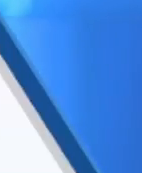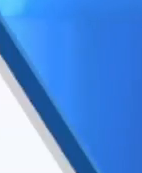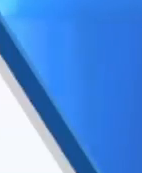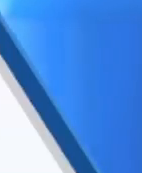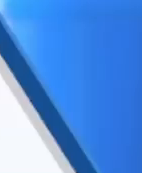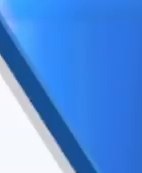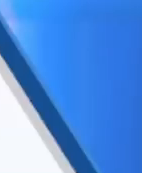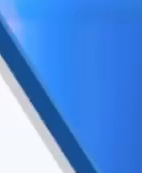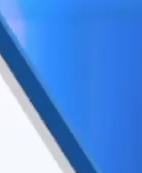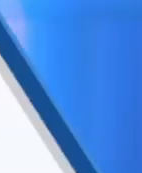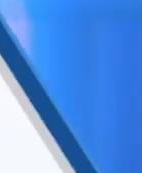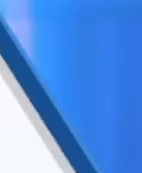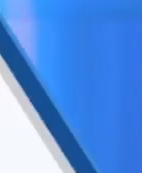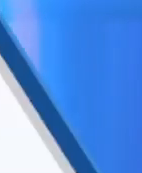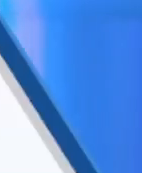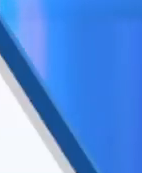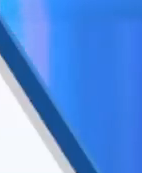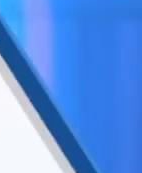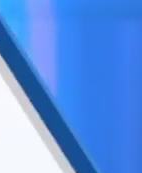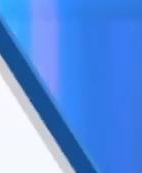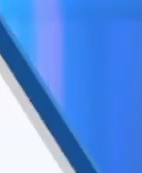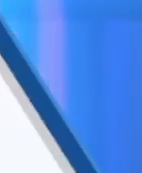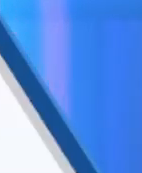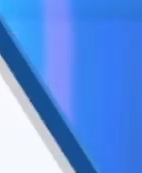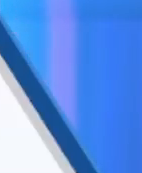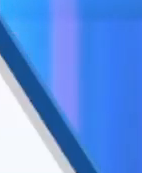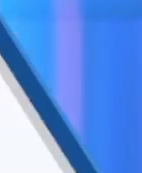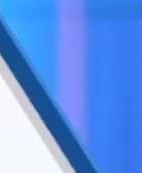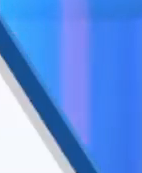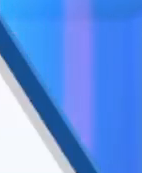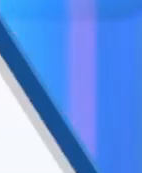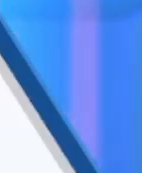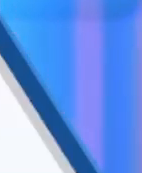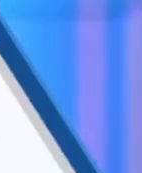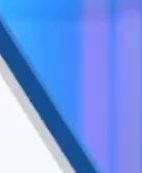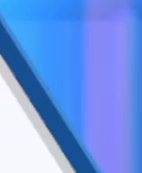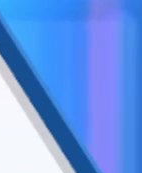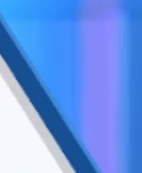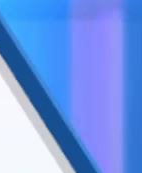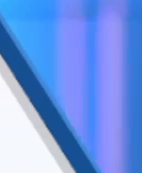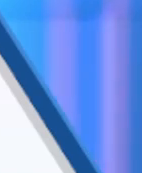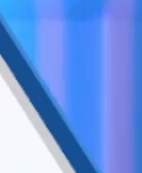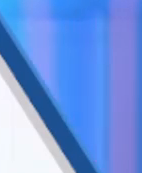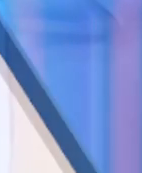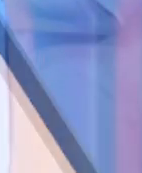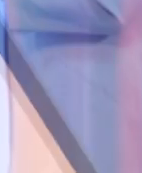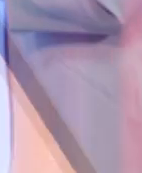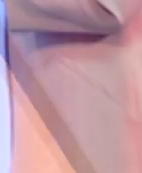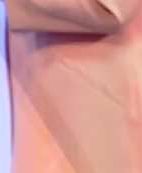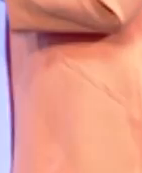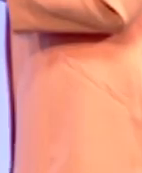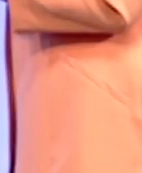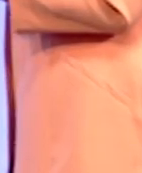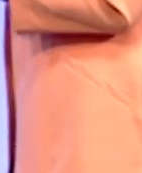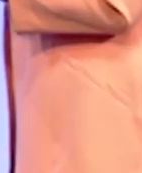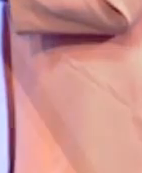n'icyerekezo leta yacu yihaye yo kuba mu mwaka w'2024 abantu ntibazabe bagicana